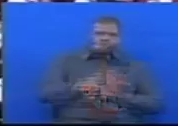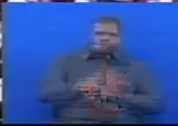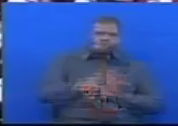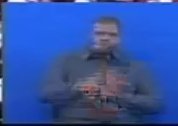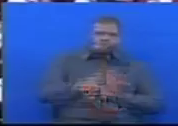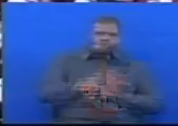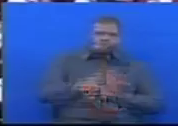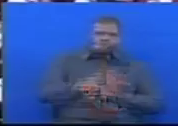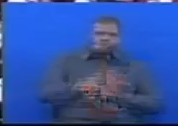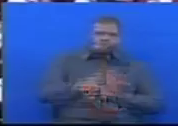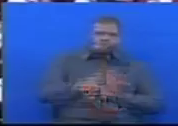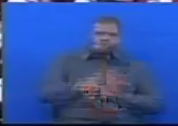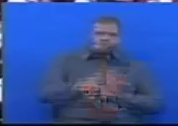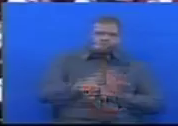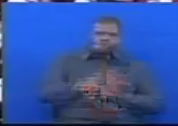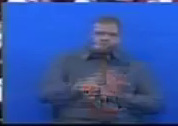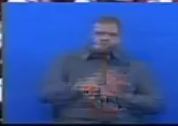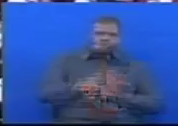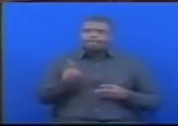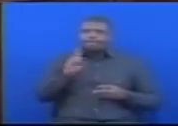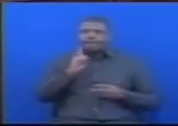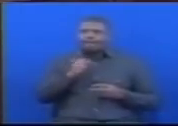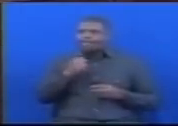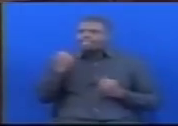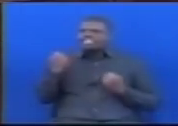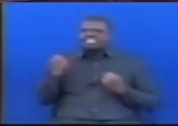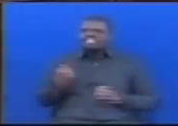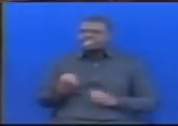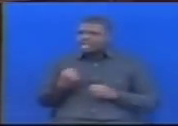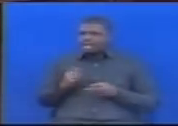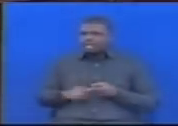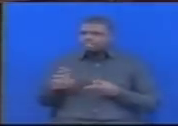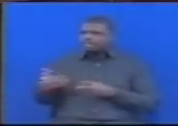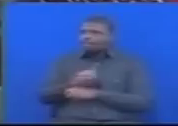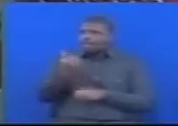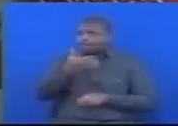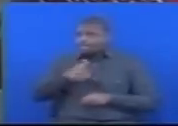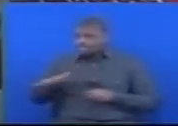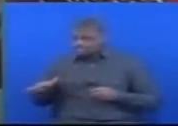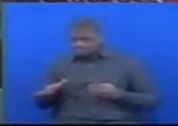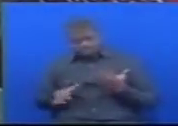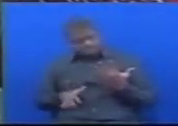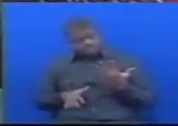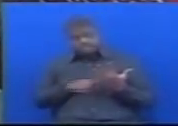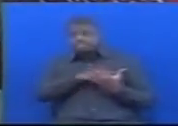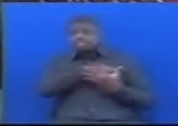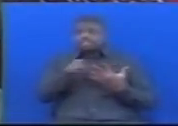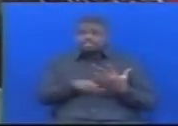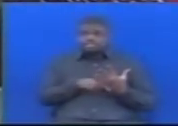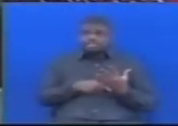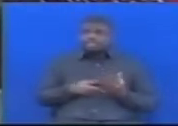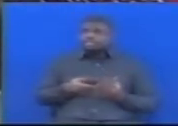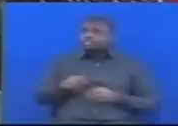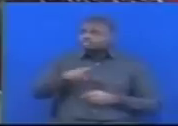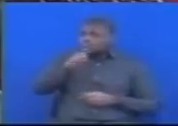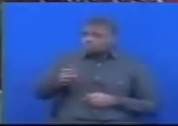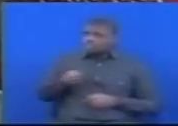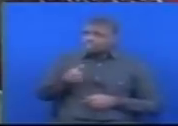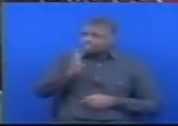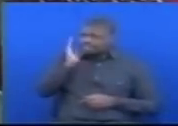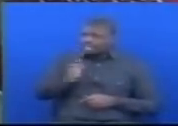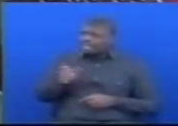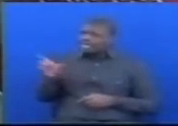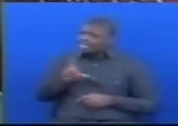Bukoko, Mwamashiga, Igunga, Mbutu na Itunduru zitapata maji. Lakini naipande kuiuliza serikali, ni lini